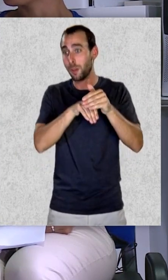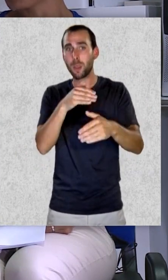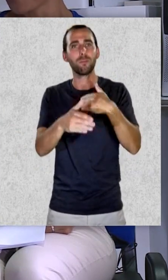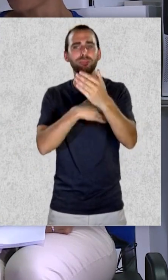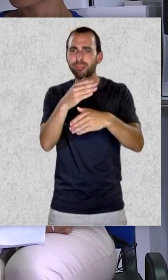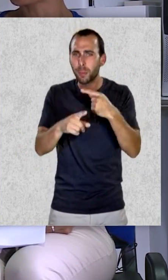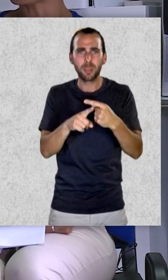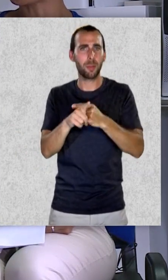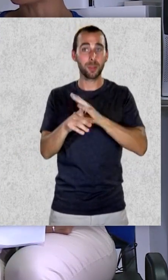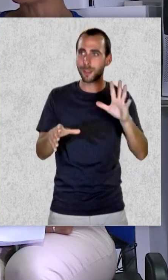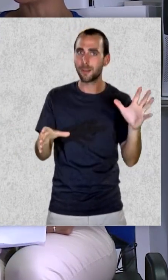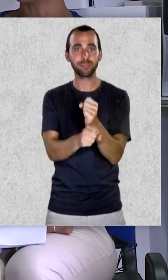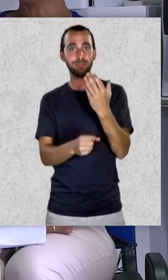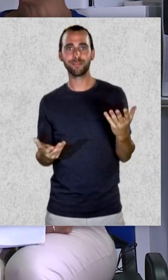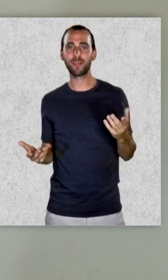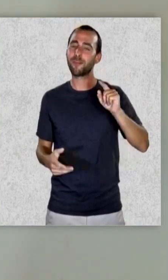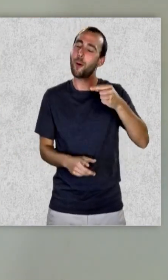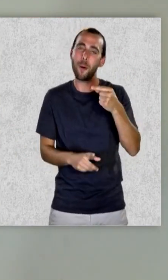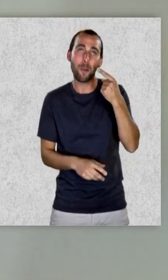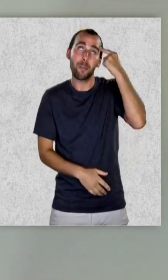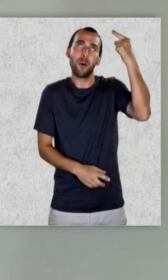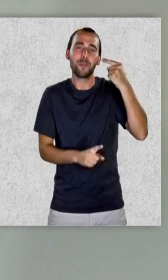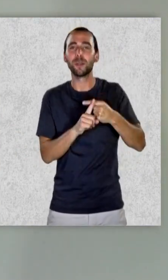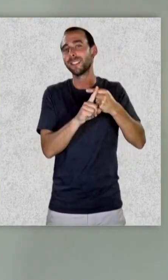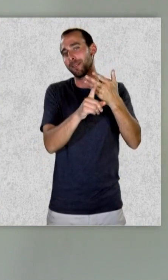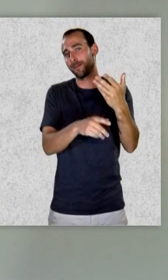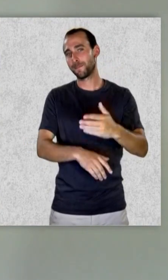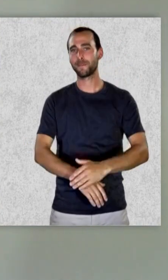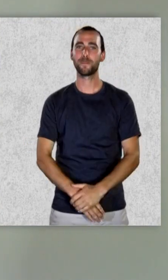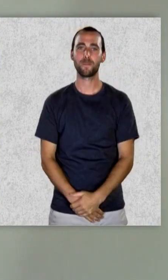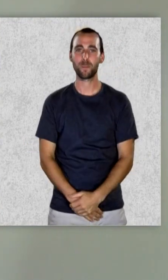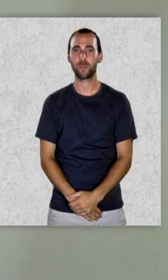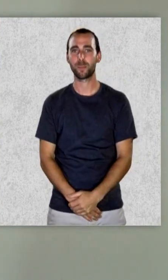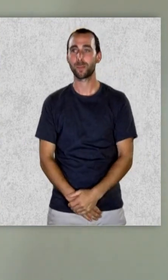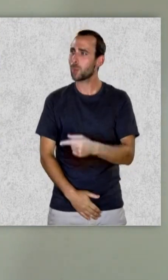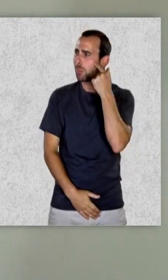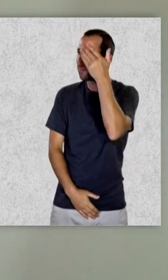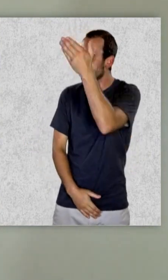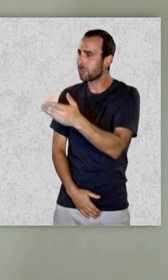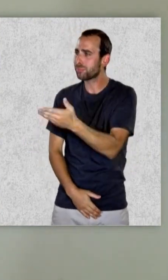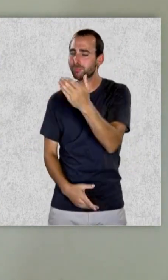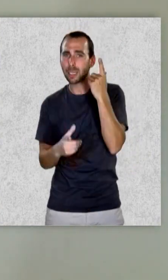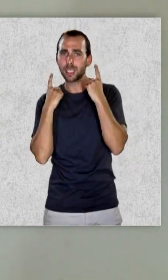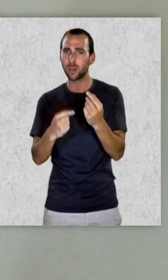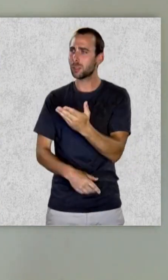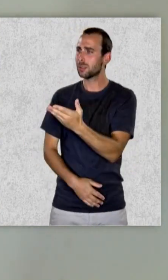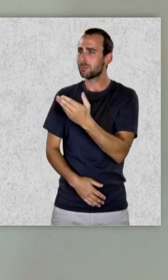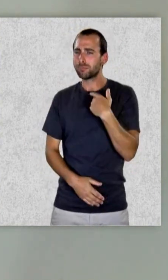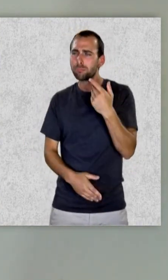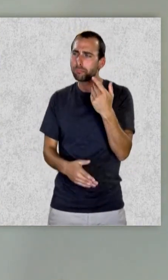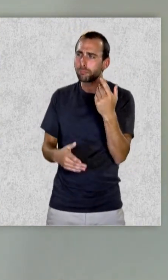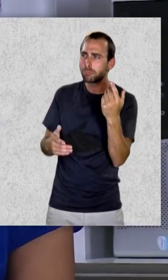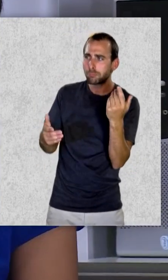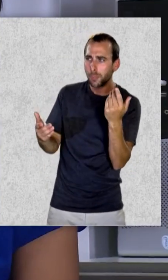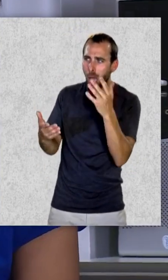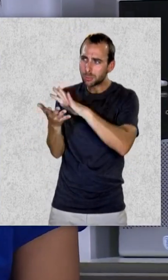arriver. Il faut être optimiste. Pour Madame Nicole, à quel moment on peut faire appel à votre